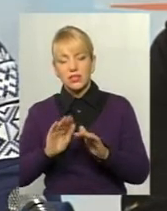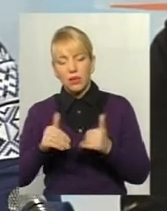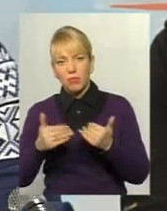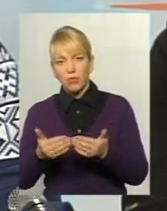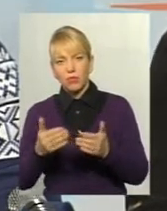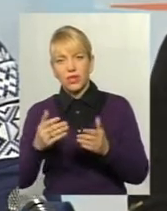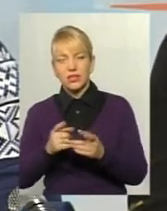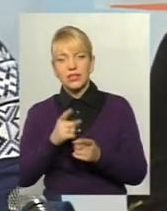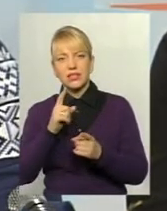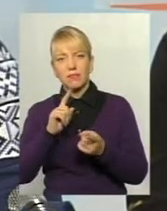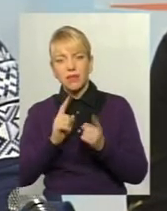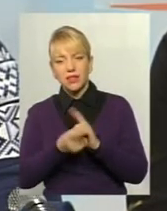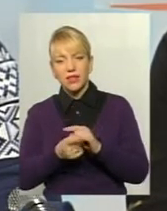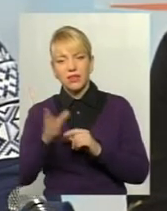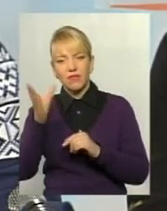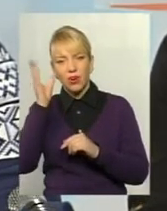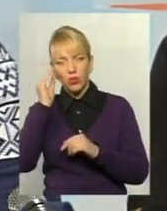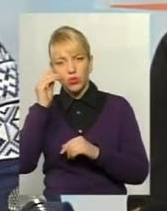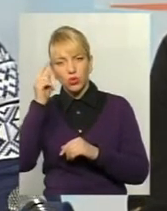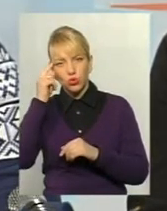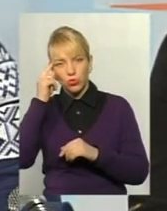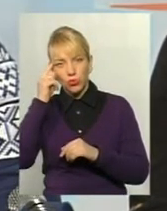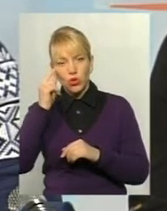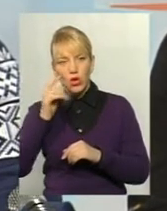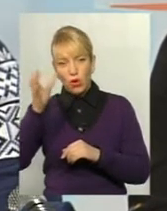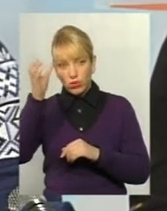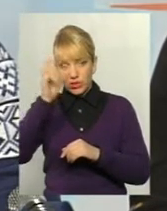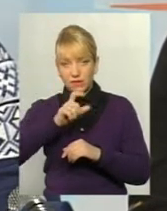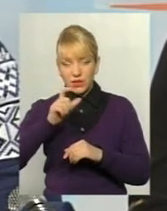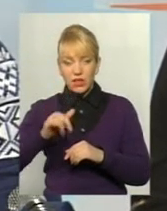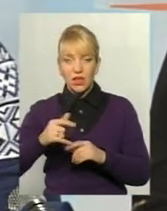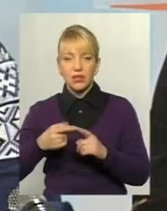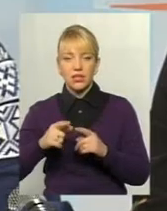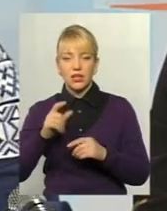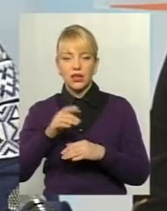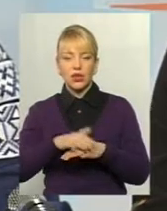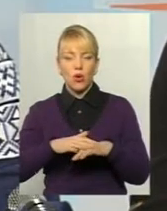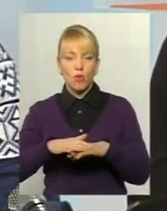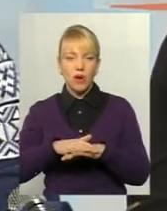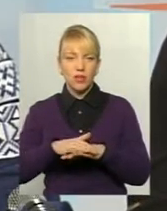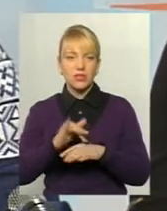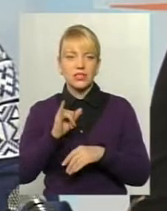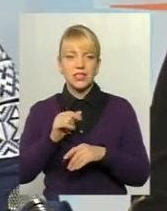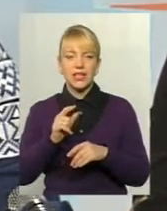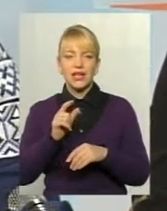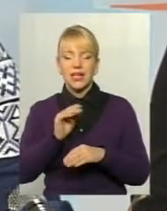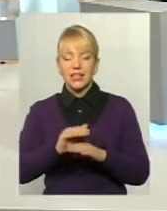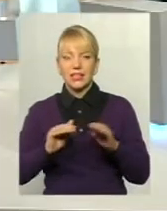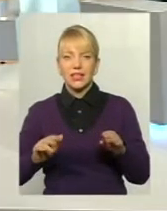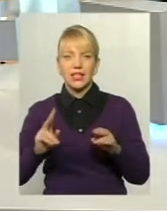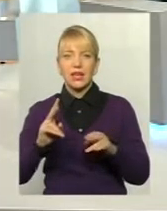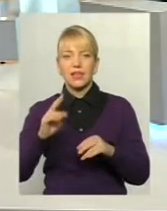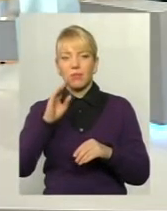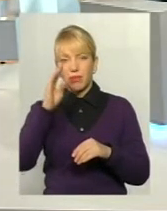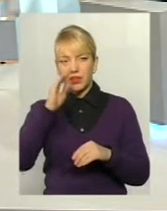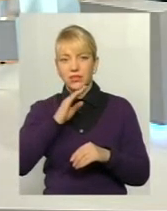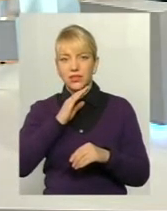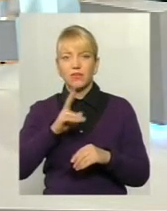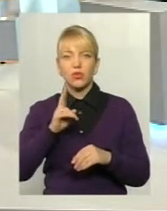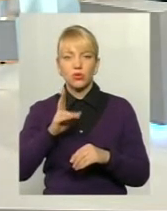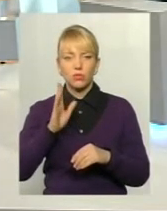і думку, і освітян, і думку громадськості, і безпосередньо, скажімо, і тих дітей, і тих батьків, які